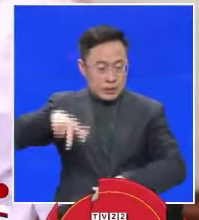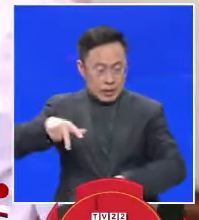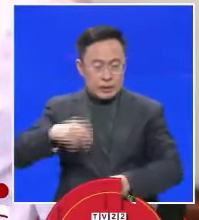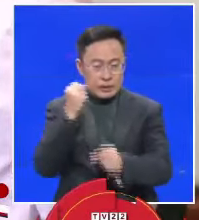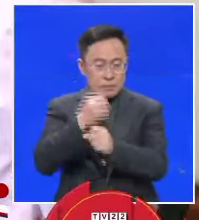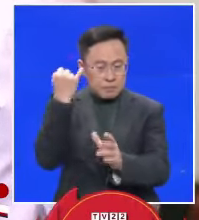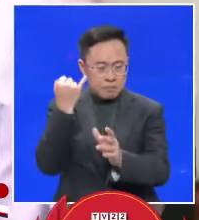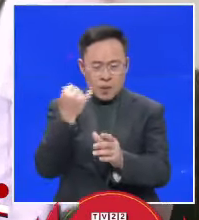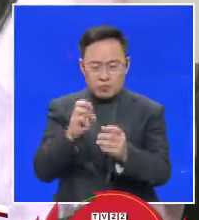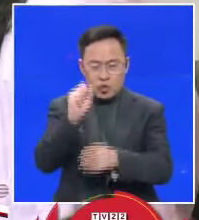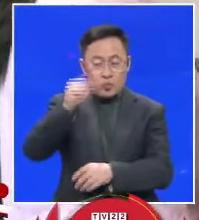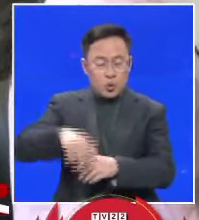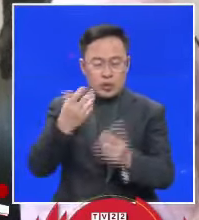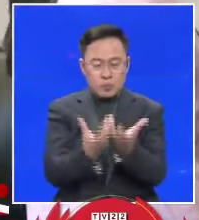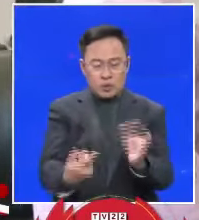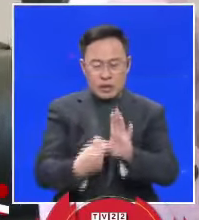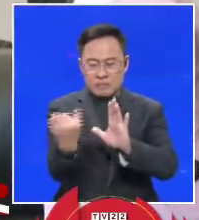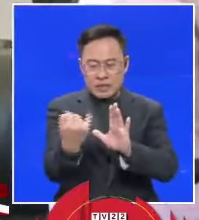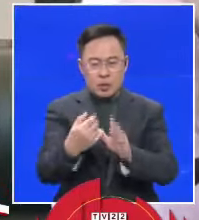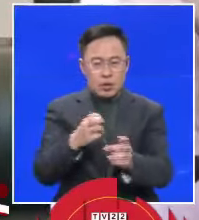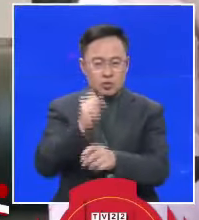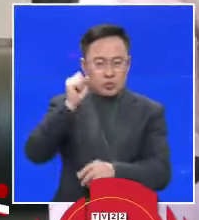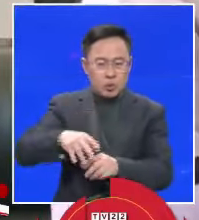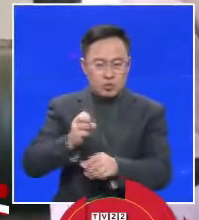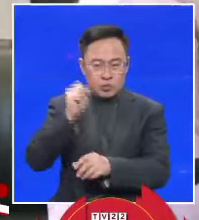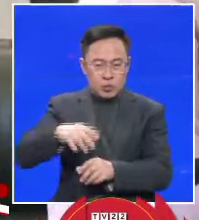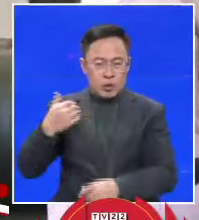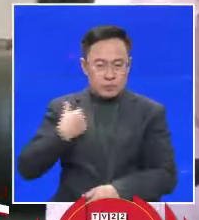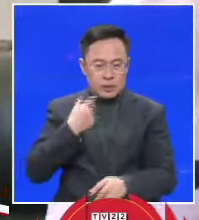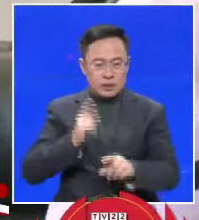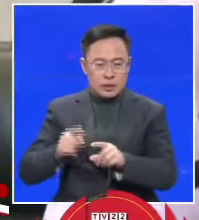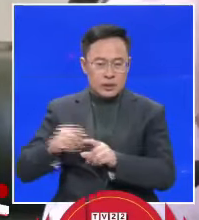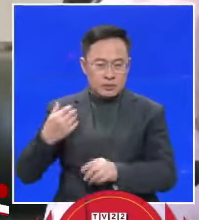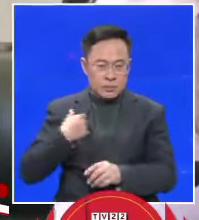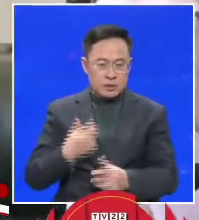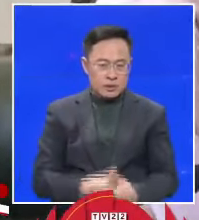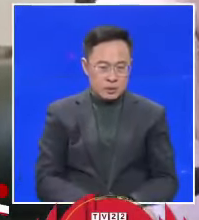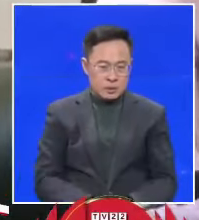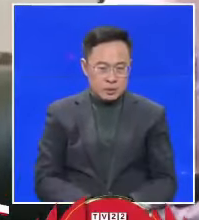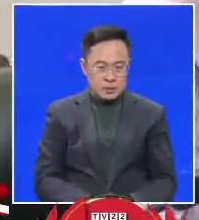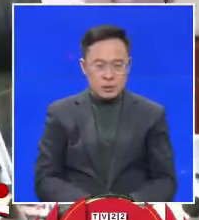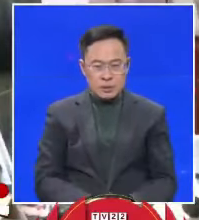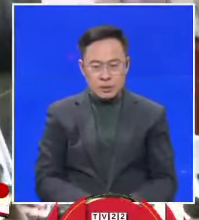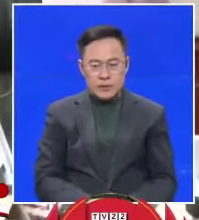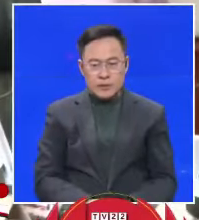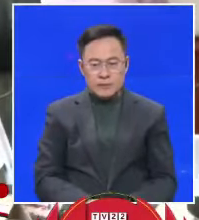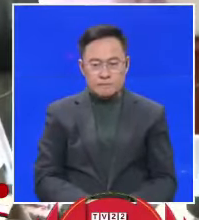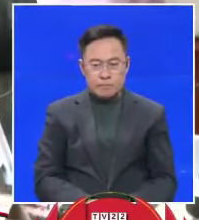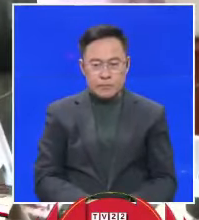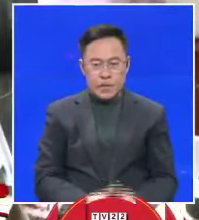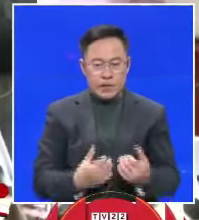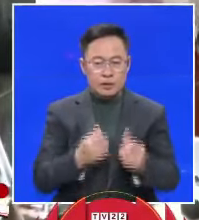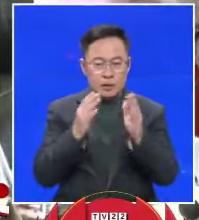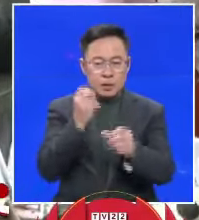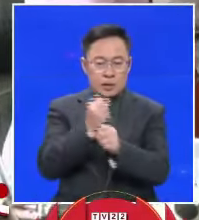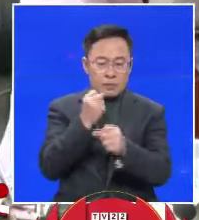เนี่ยเหมือนที่คุณบอกไหมว่าแบบไม่ดู ออ ดูแบบนึกไม่ค่อยออกไอ้หรือเขาทำอย่างที่คุณเคยบอก อาจจะทำ เขาทำแต่ว่าไม่ได้ออกข่าว